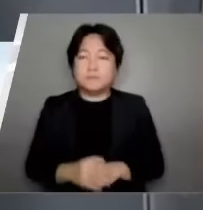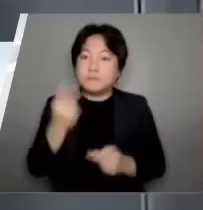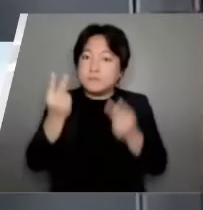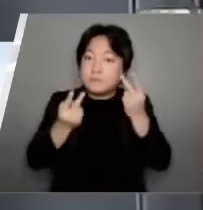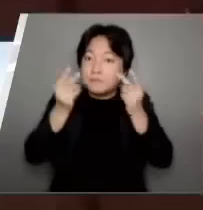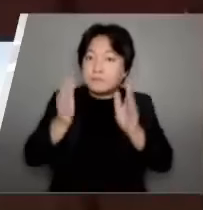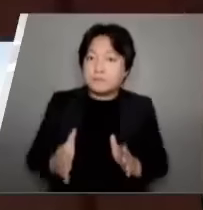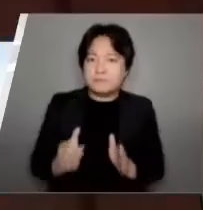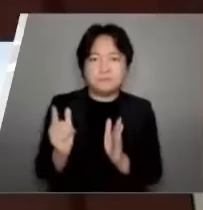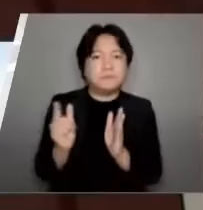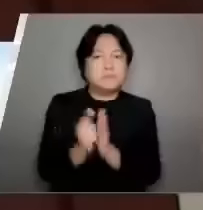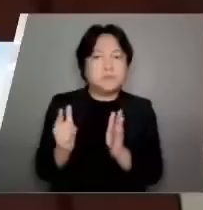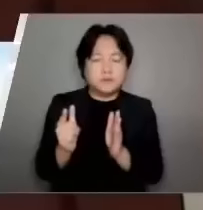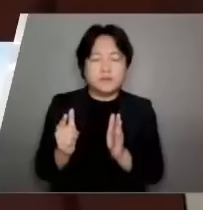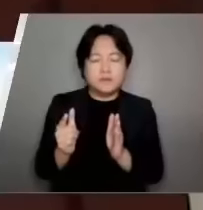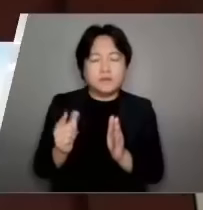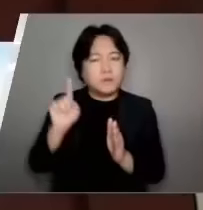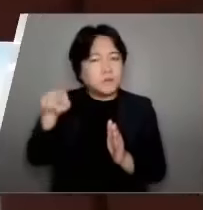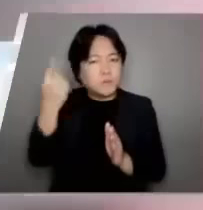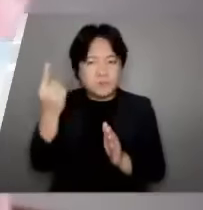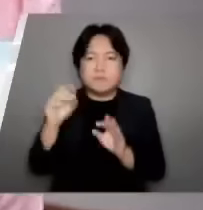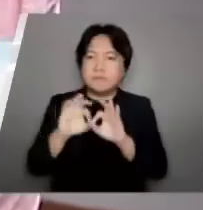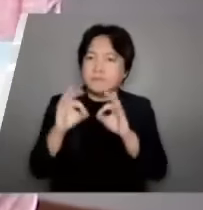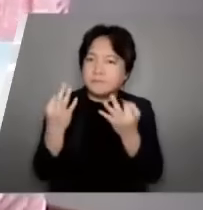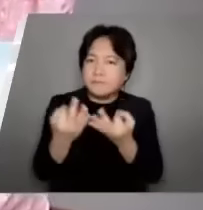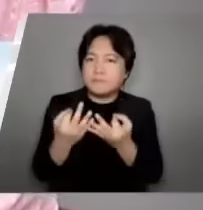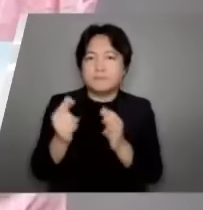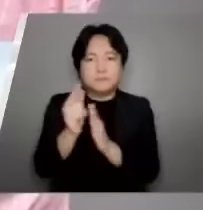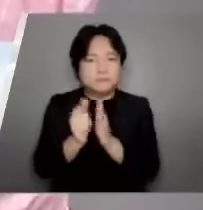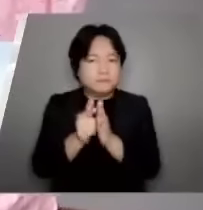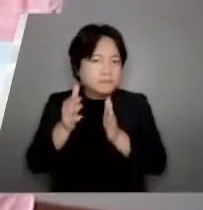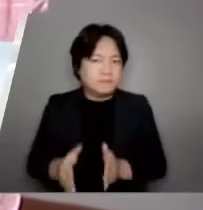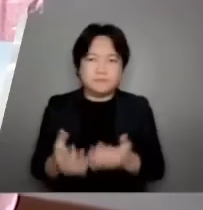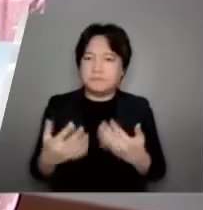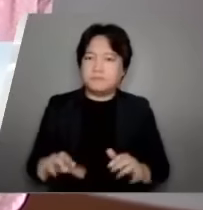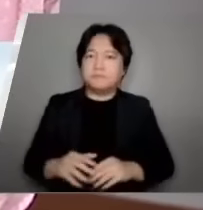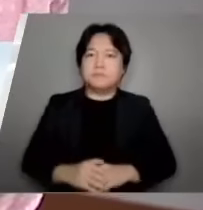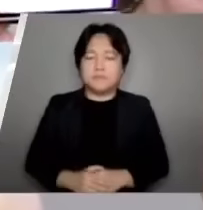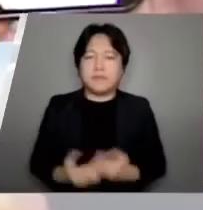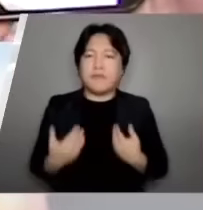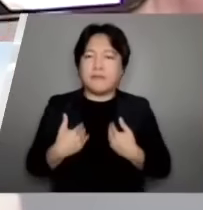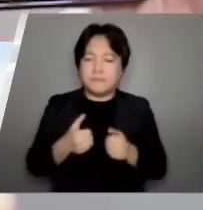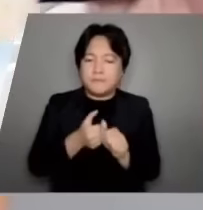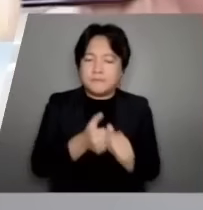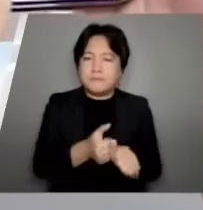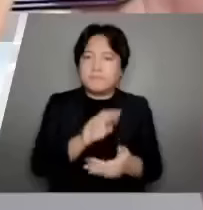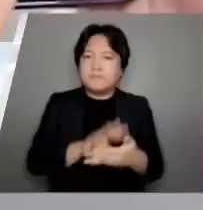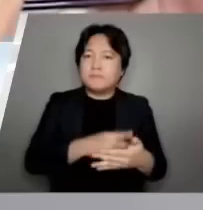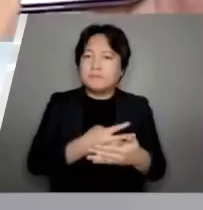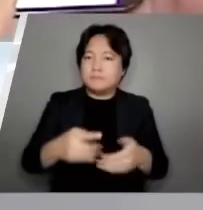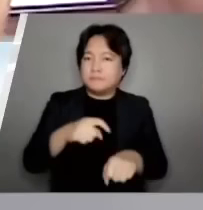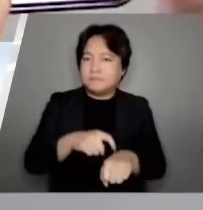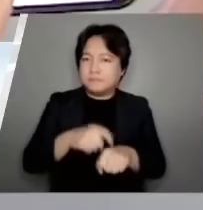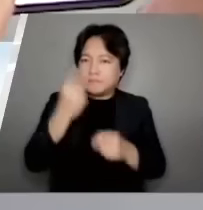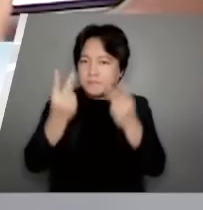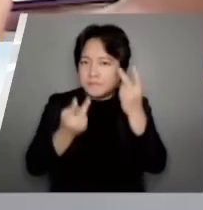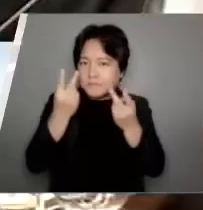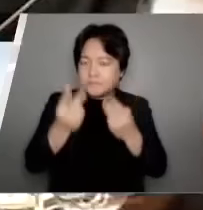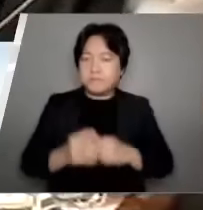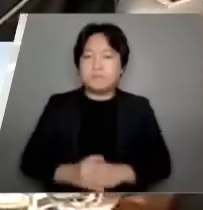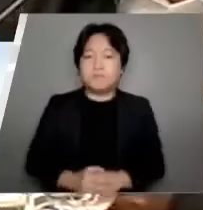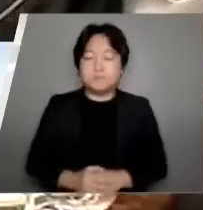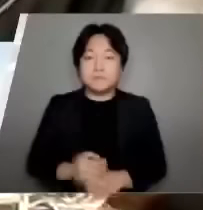at abogado. May visiting hours team. Sabi naman ni Senate President Cheese Escudero, sakaling dumating si Guo sa Senado,